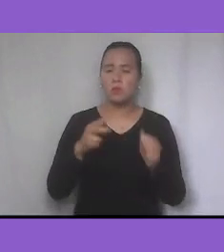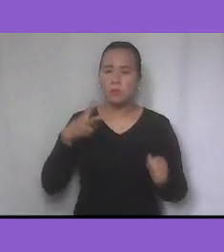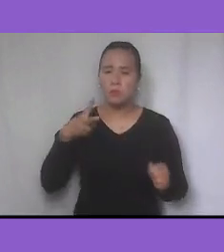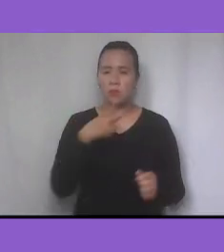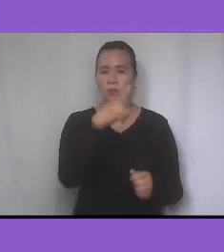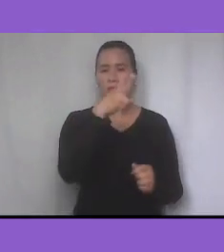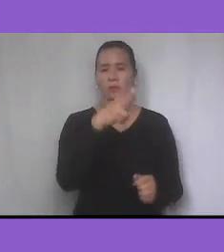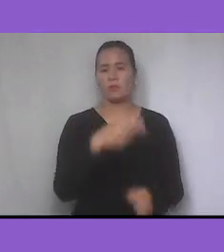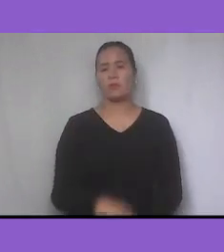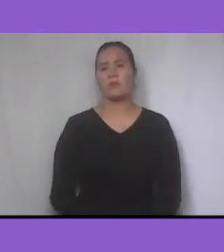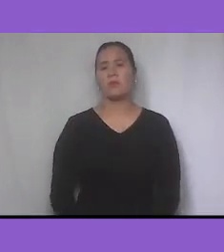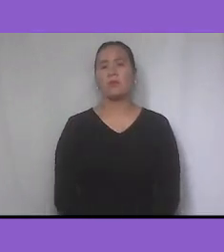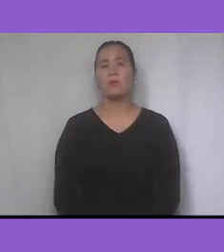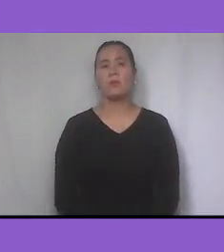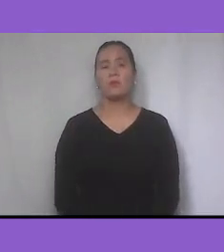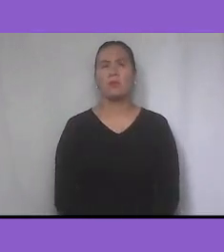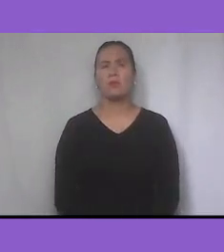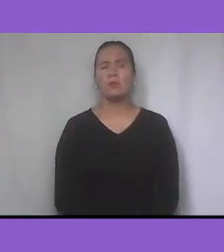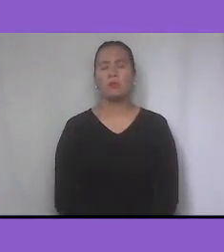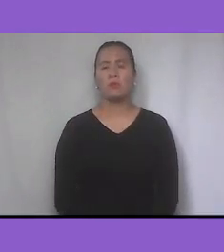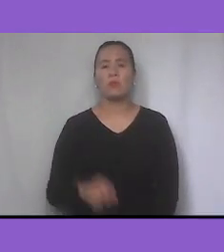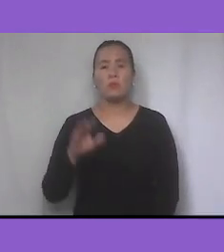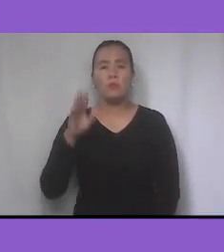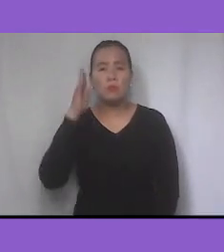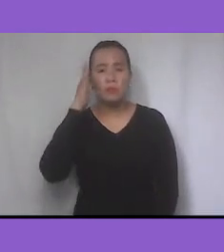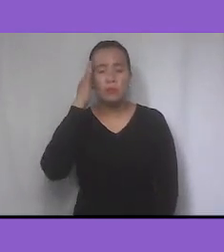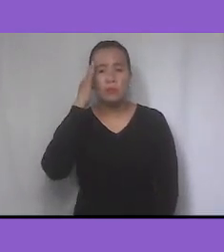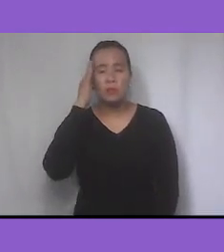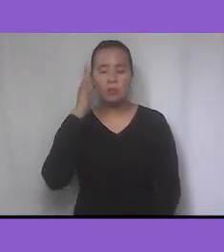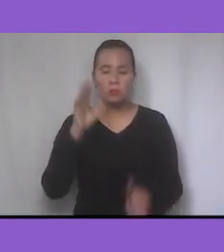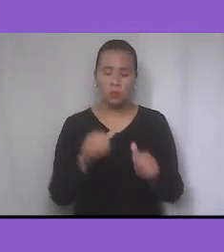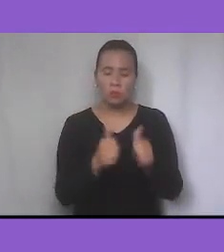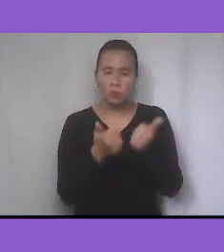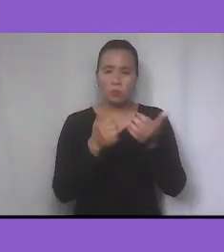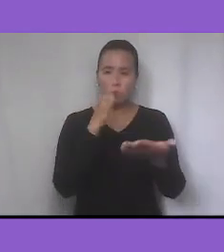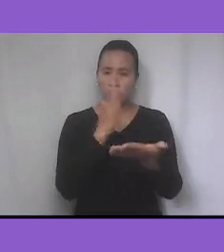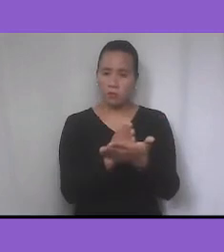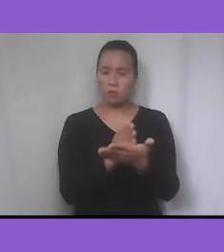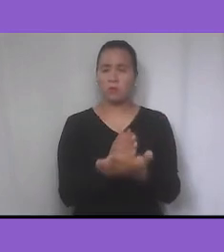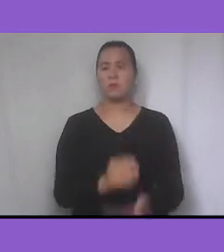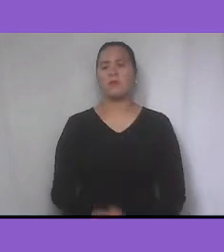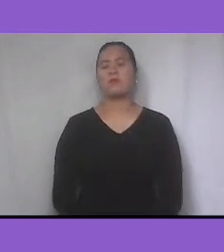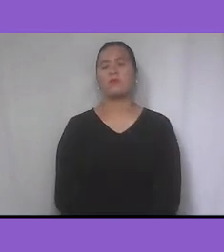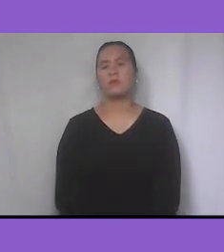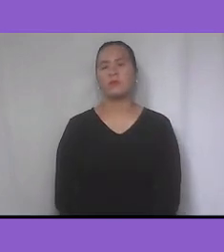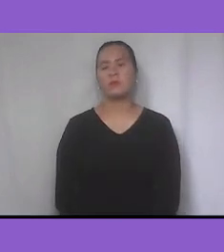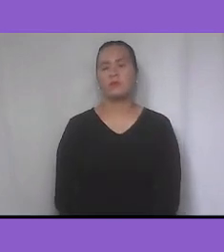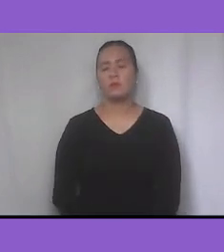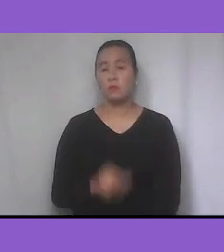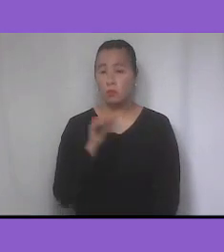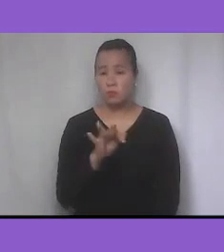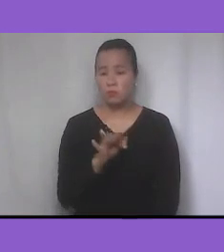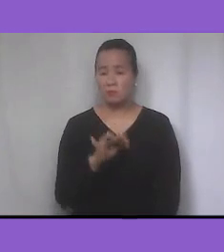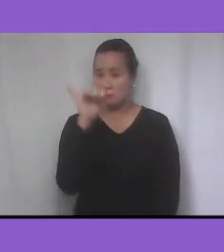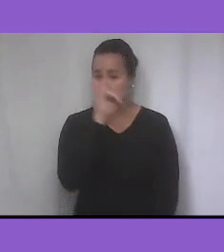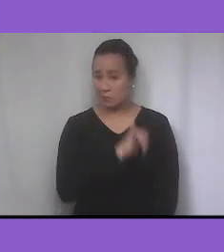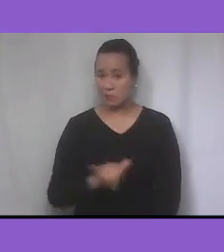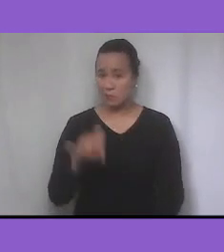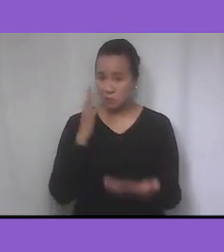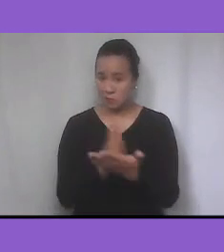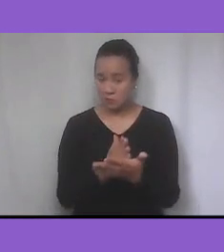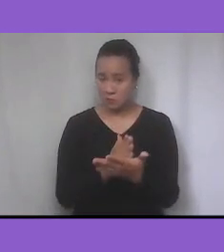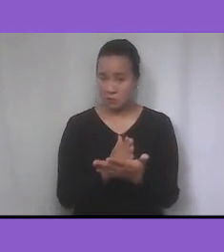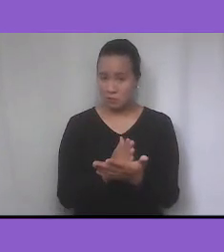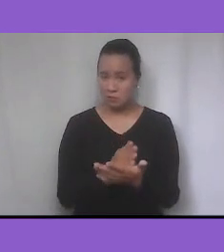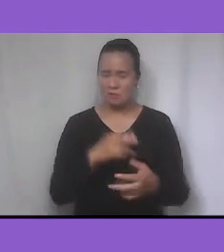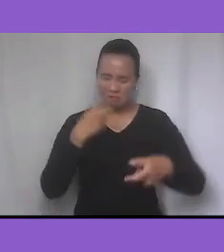natin kung saan tayo titigil. That will also encourage prosody. Kapag nahirapan pa po lalo ang bata, pwede rin naman